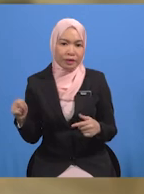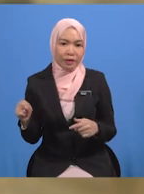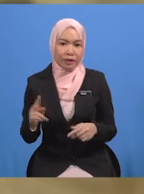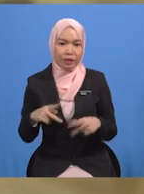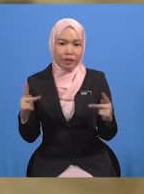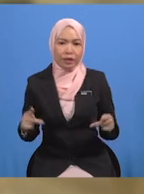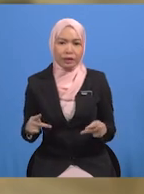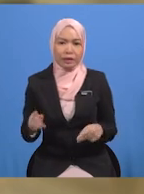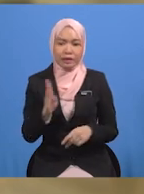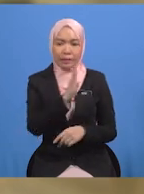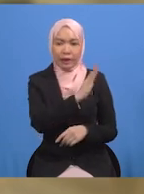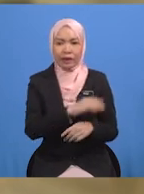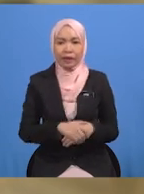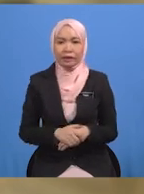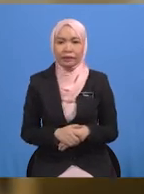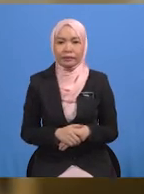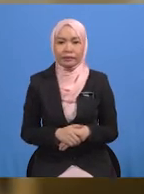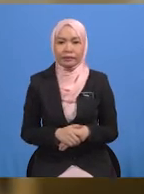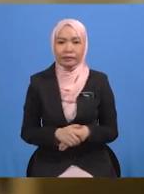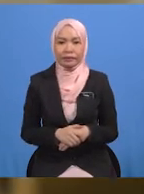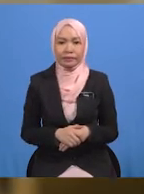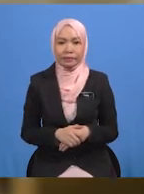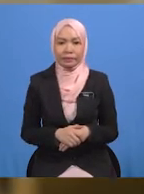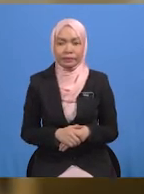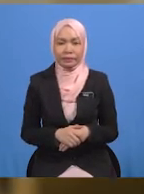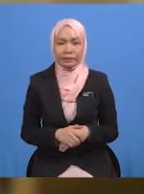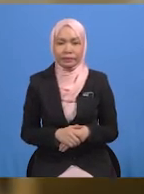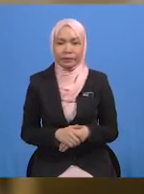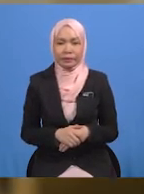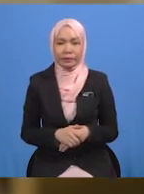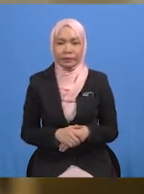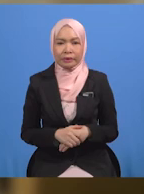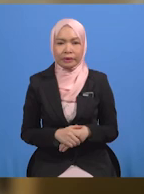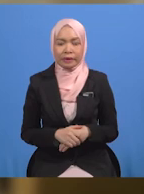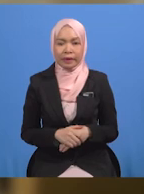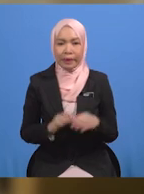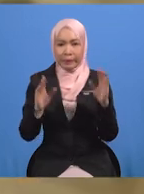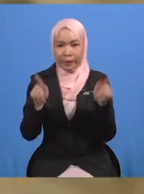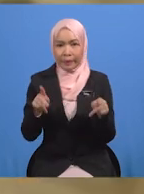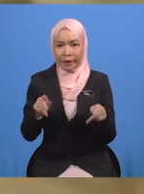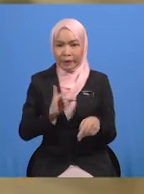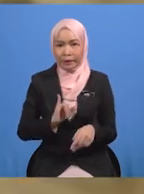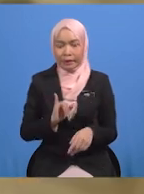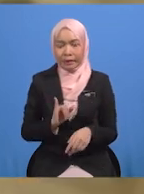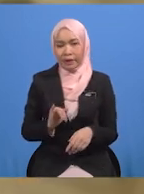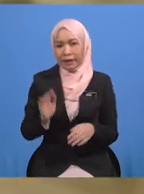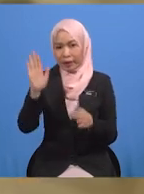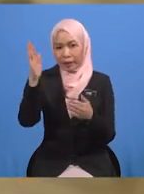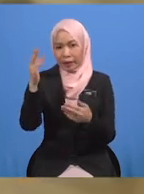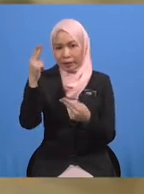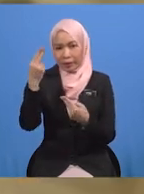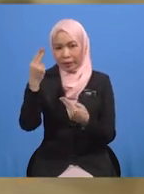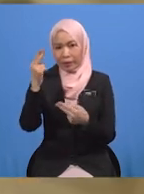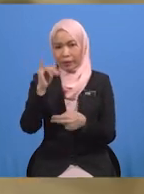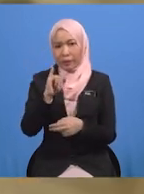atas kerajaan Turki Uthmaniyah. Baiklah para pelajar yang cikgu hormati, sebelum kita